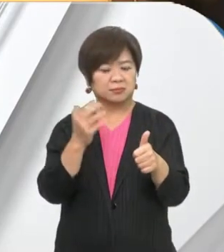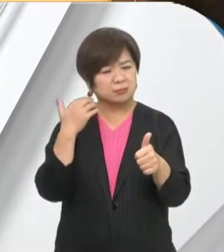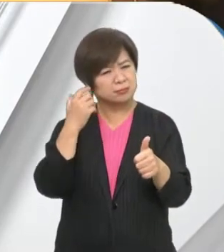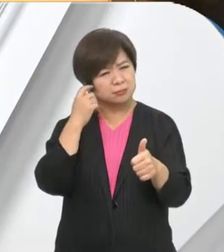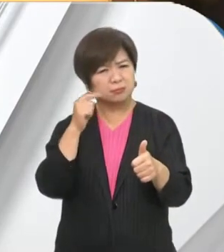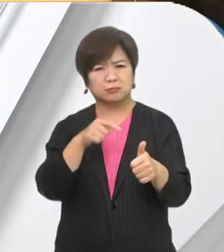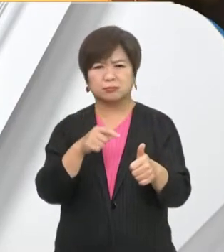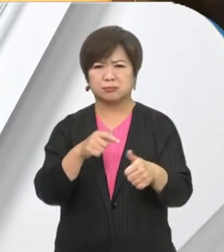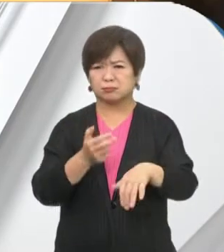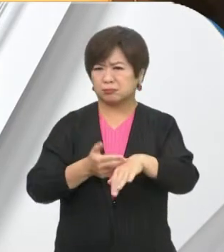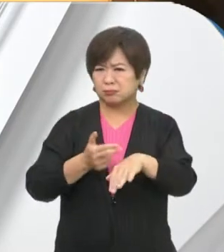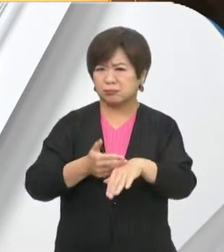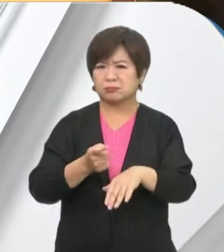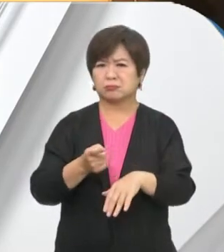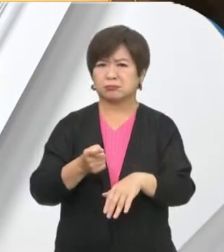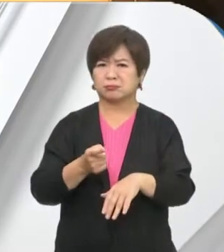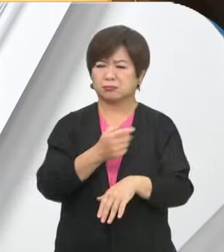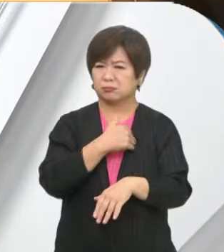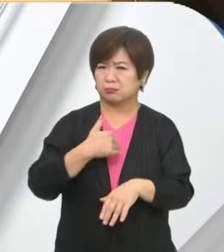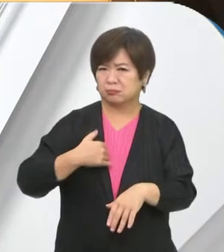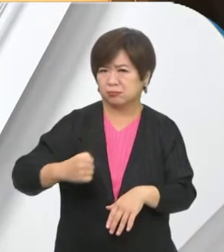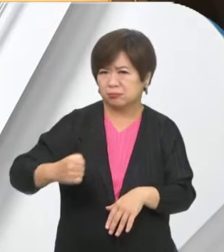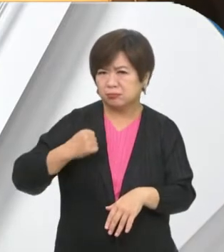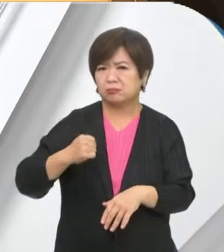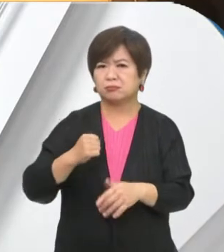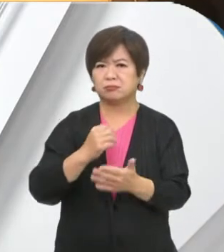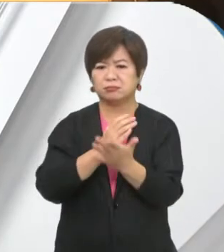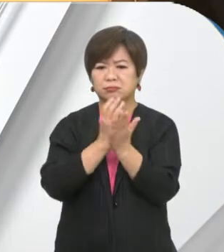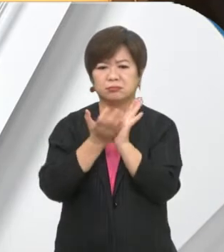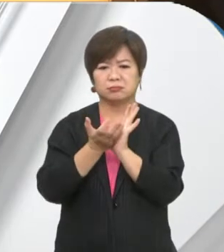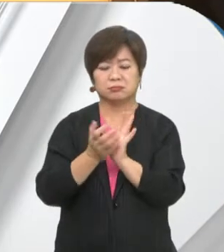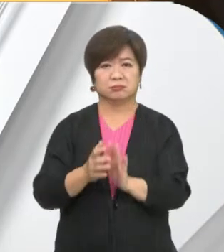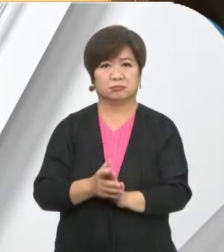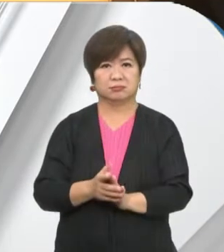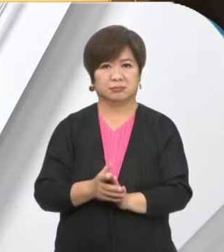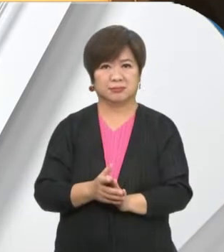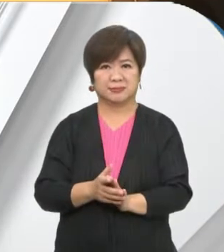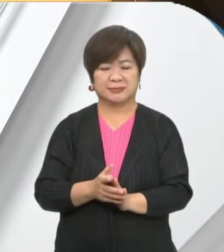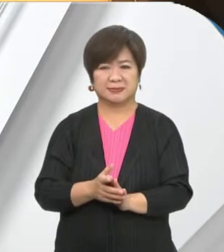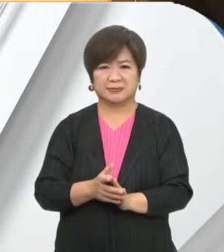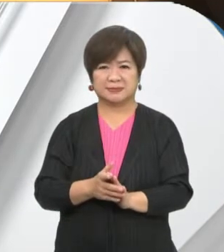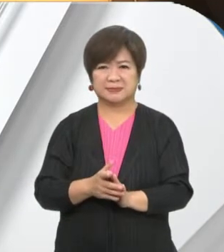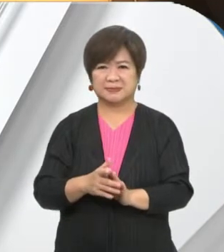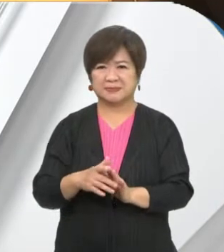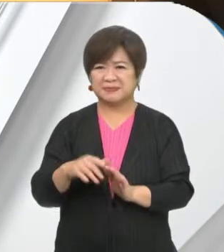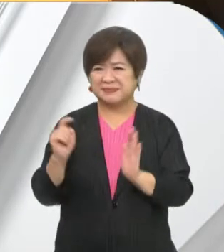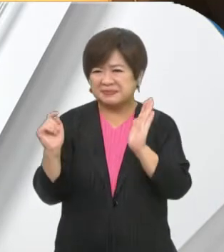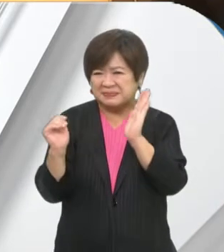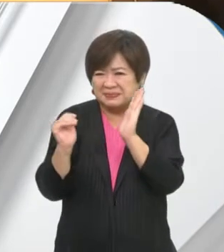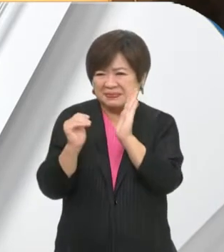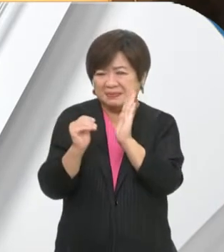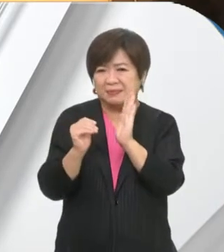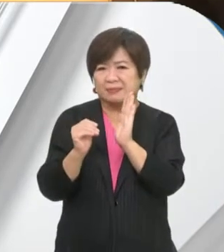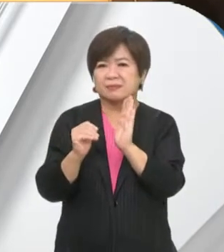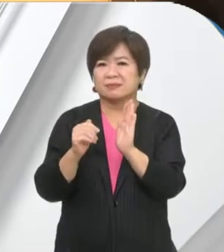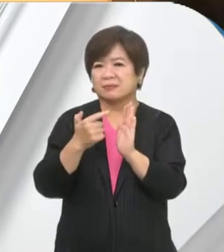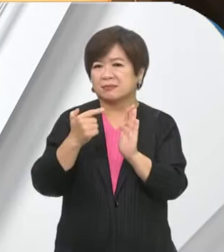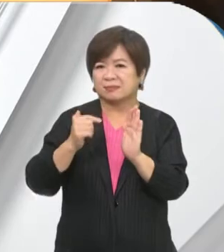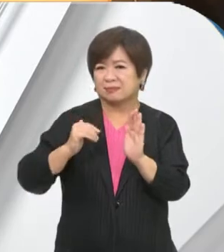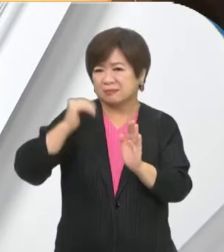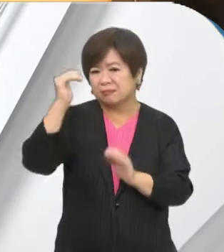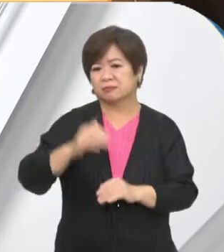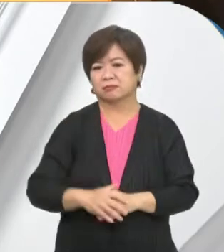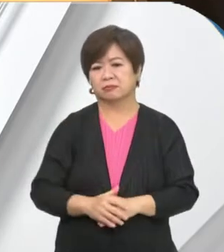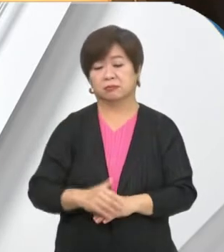个才华、能量啊，跟他的那种，就是应该都正要到达高峰点的时候，他为什么